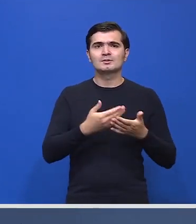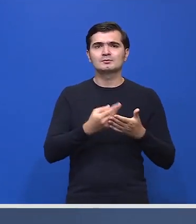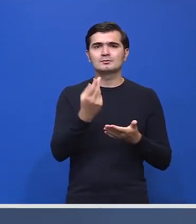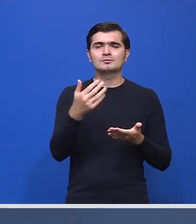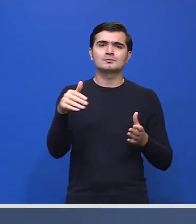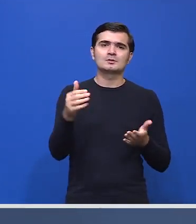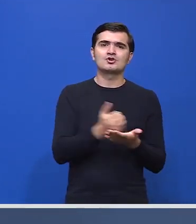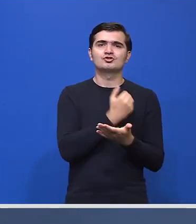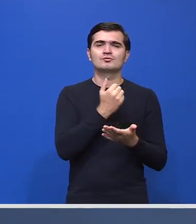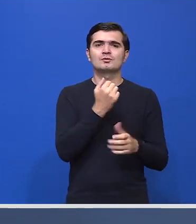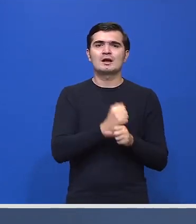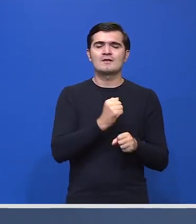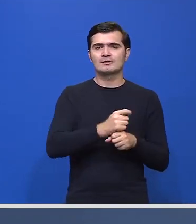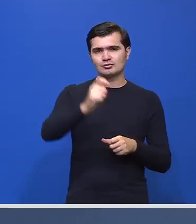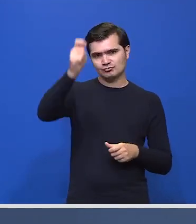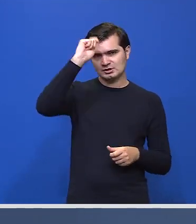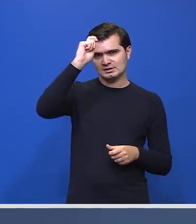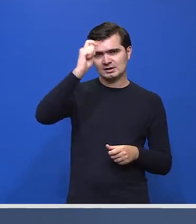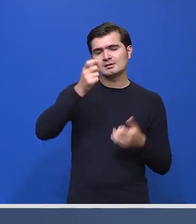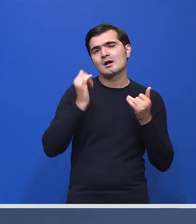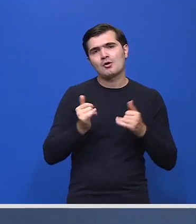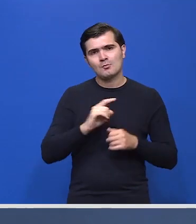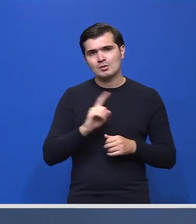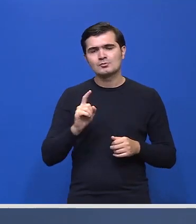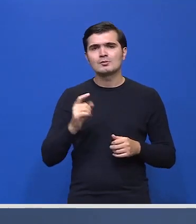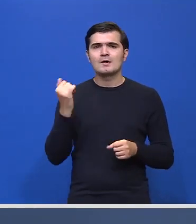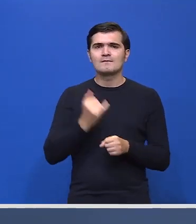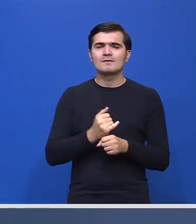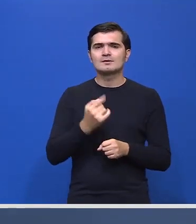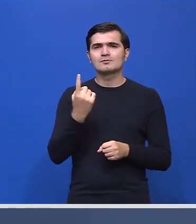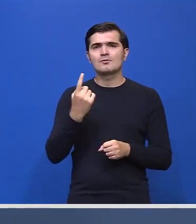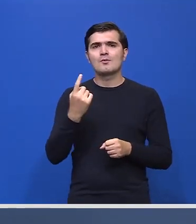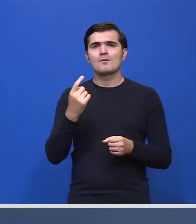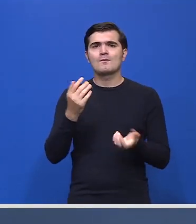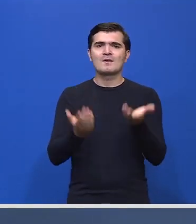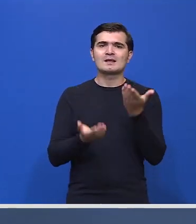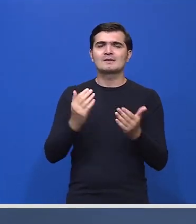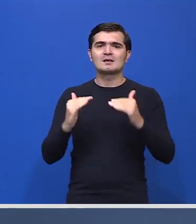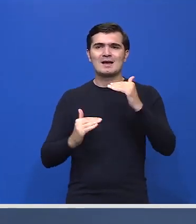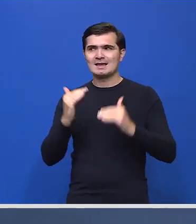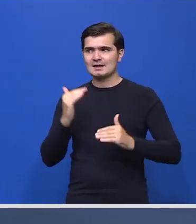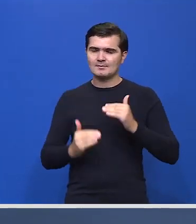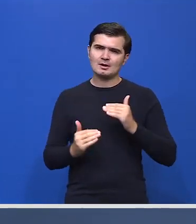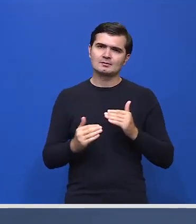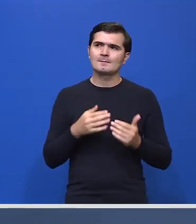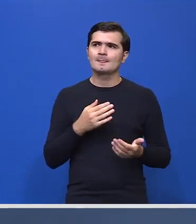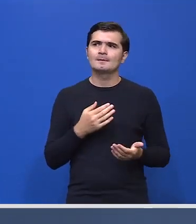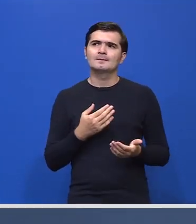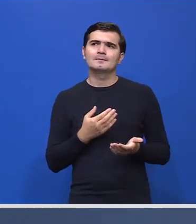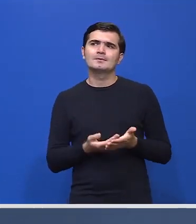sau pe câștigurile realizate de cetățeni. Acum am venit cu o formulă echilibrată, astfel încât, de fapt,